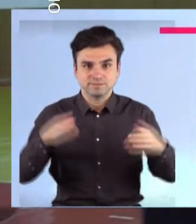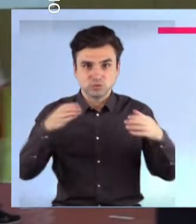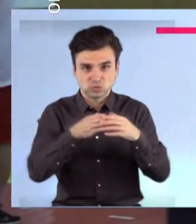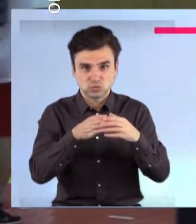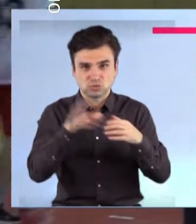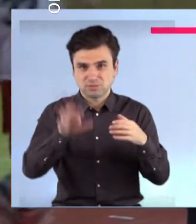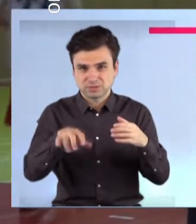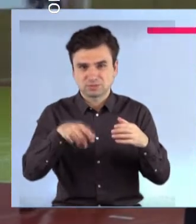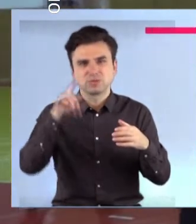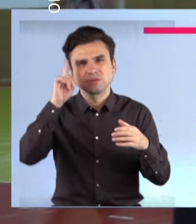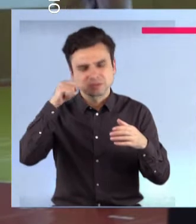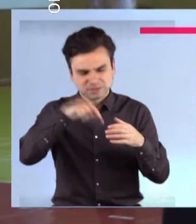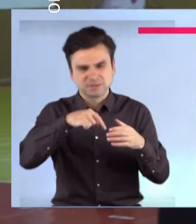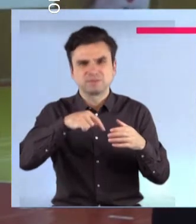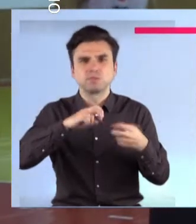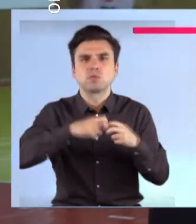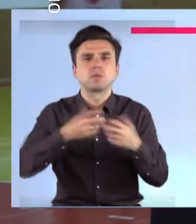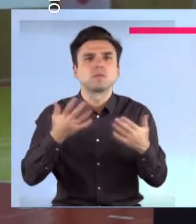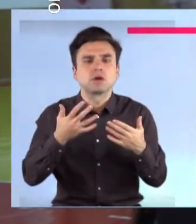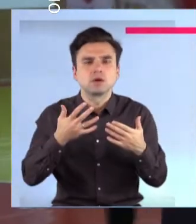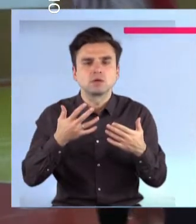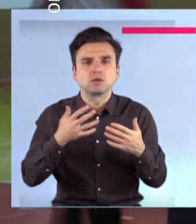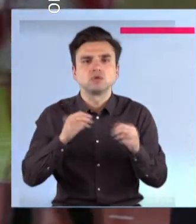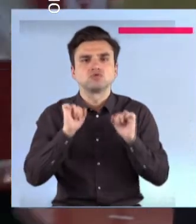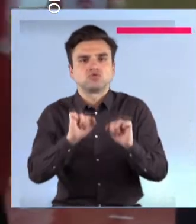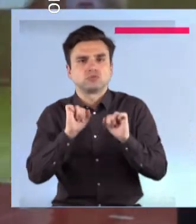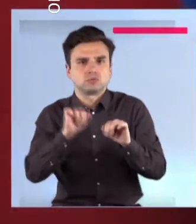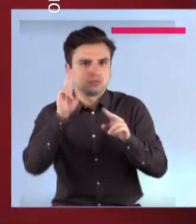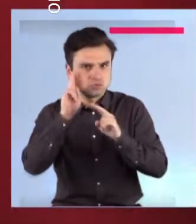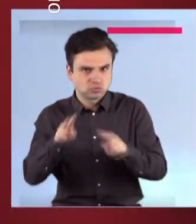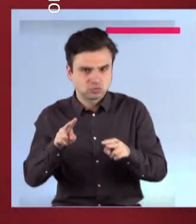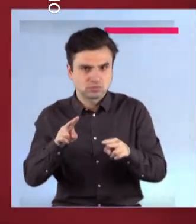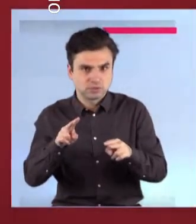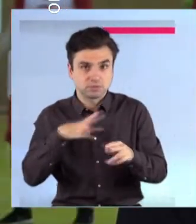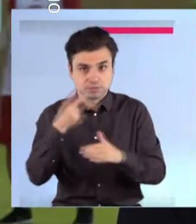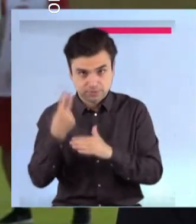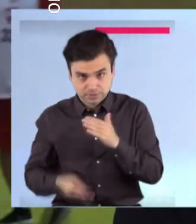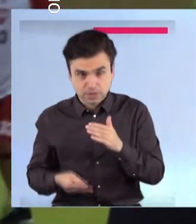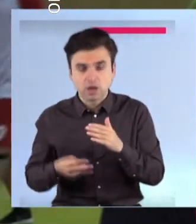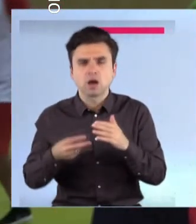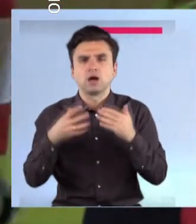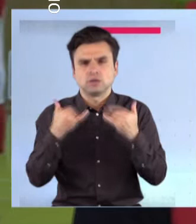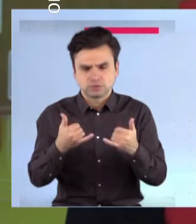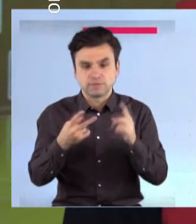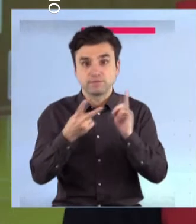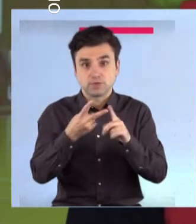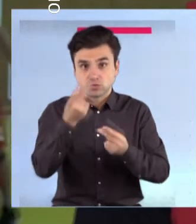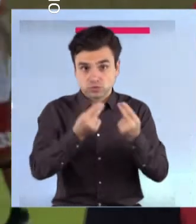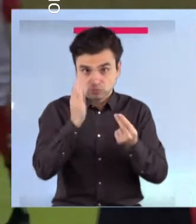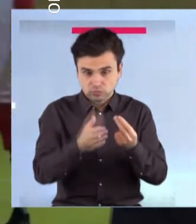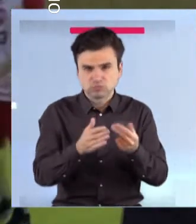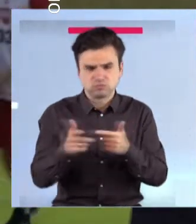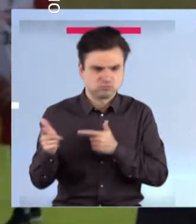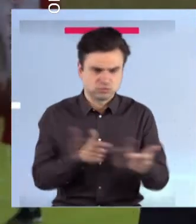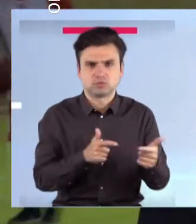сказати, в цьому чемпіонаті. І ми показали клас, показали чемпіонський настрой. Ми настроєні на внутрішній чемпіонат України.